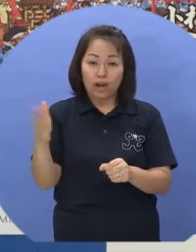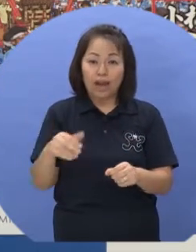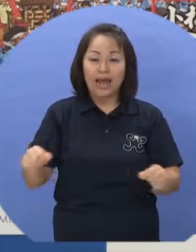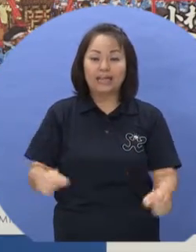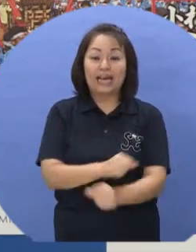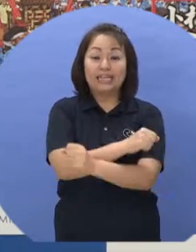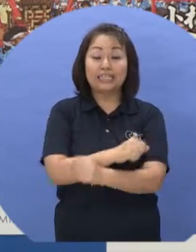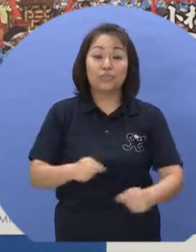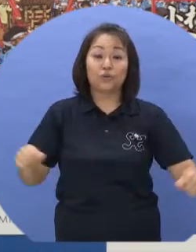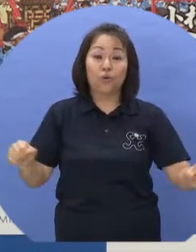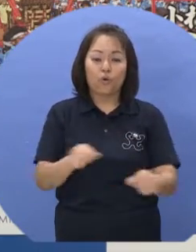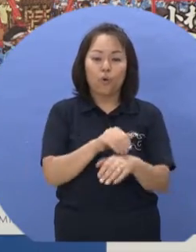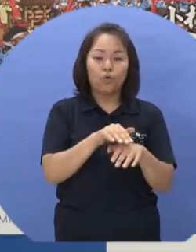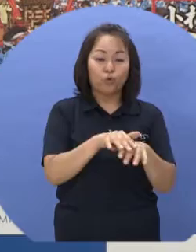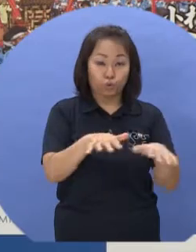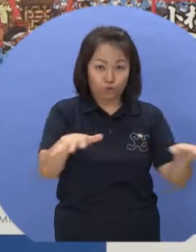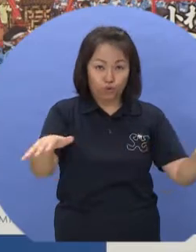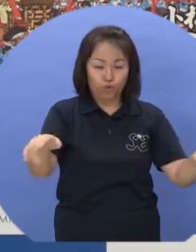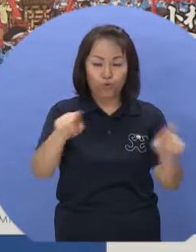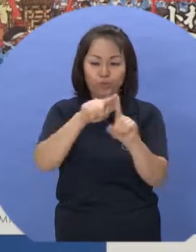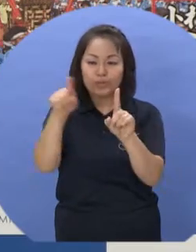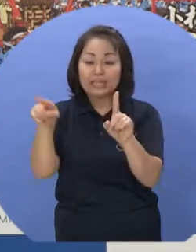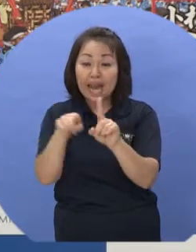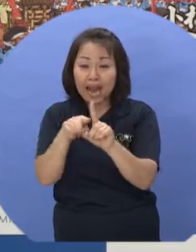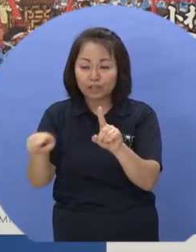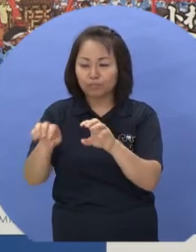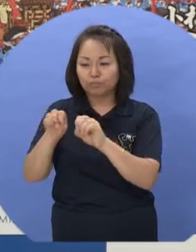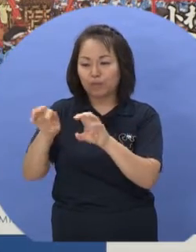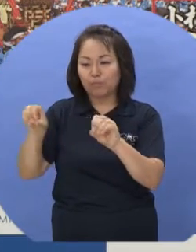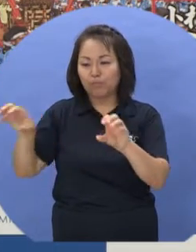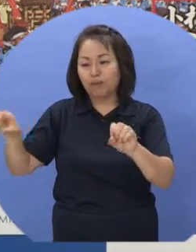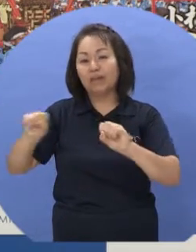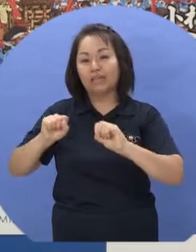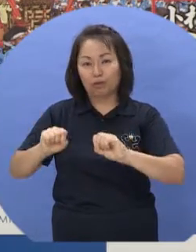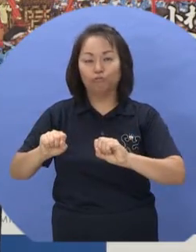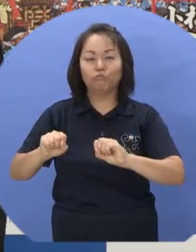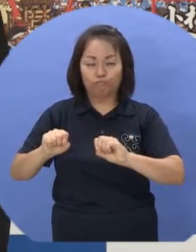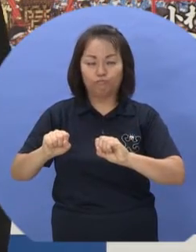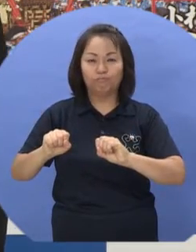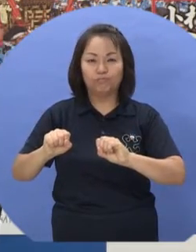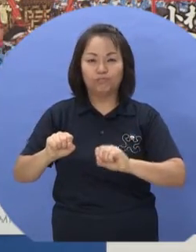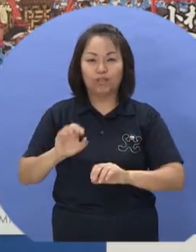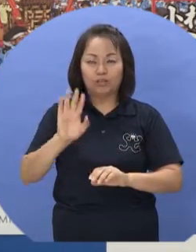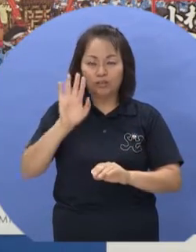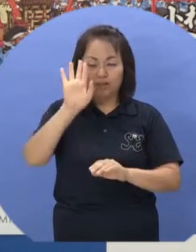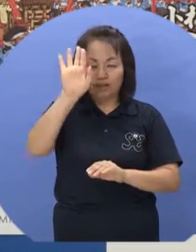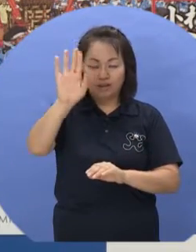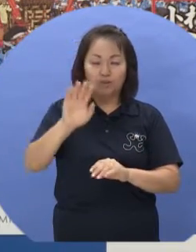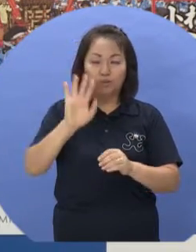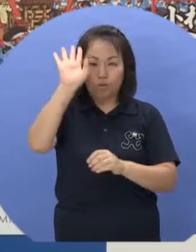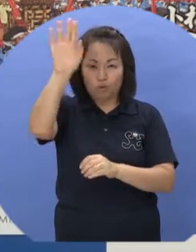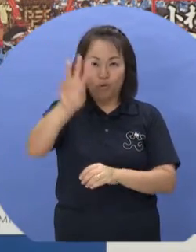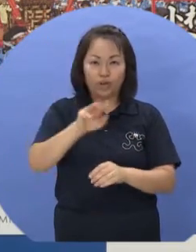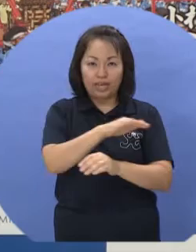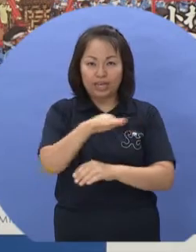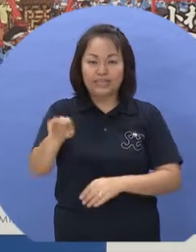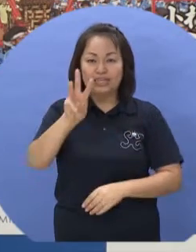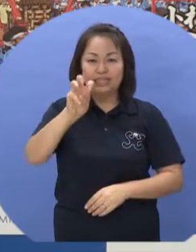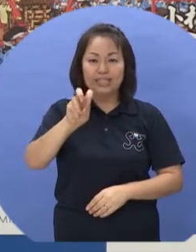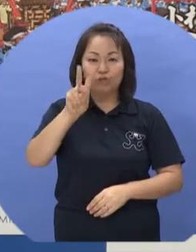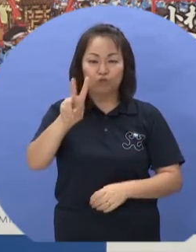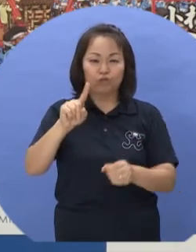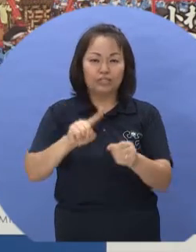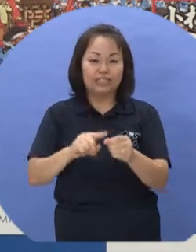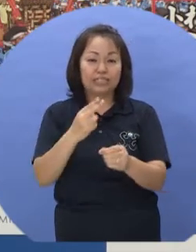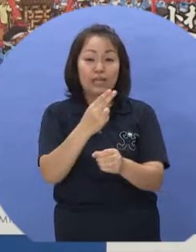操普及啓発を図っていくわけでありますが、32年度までにはですね、ぜ